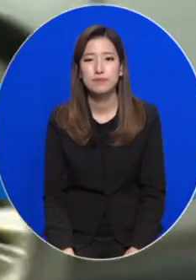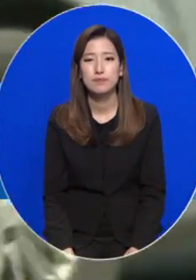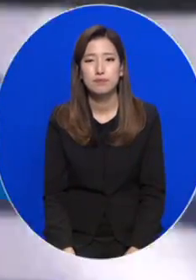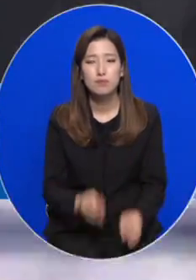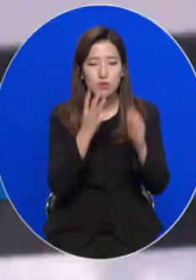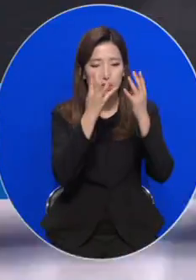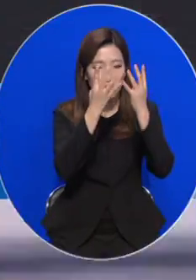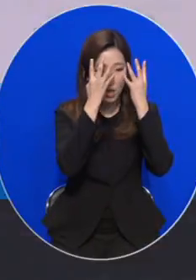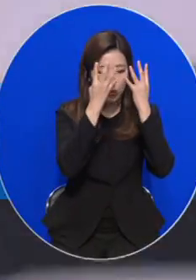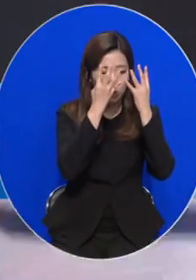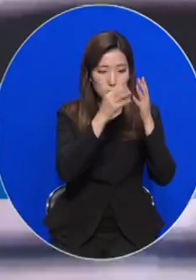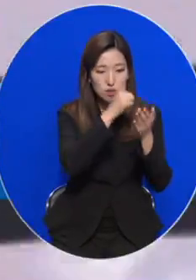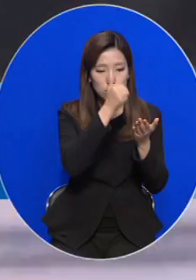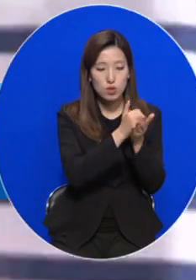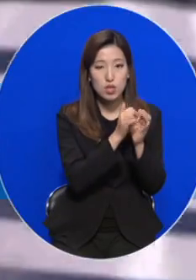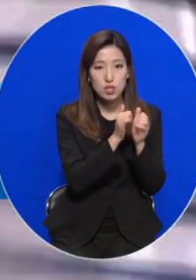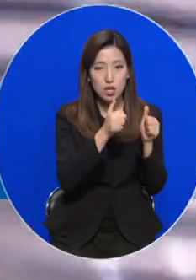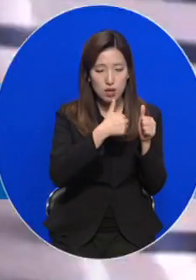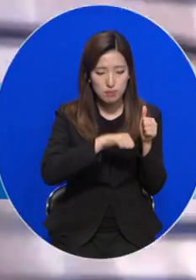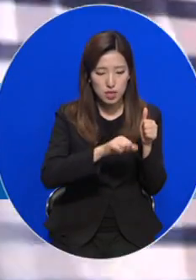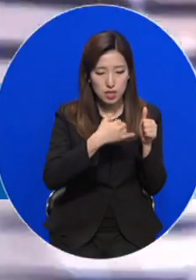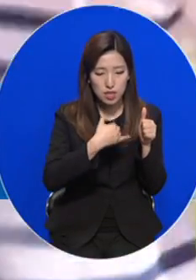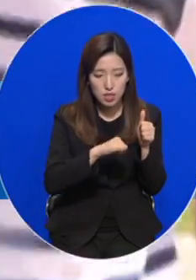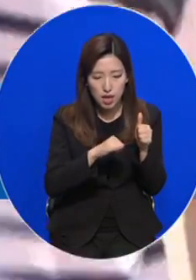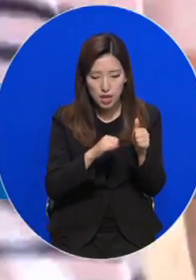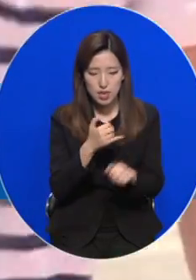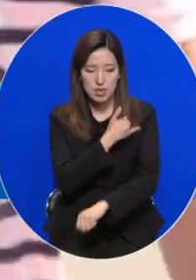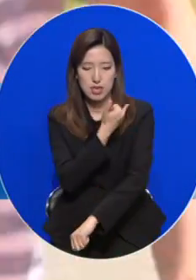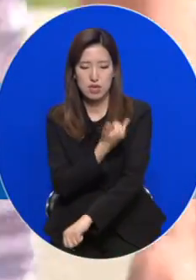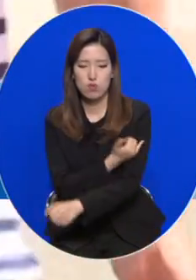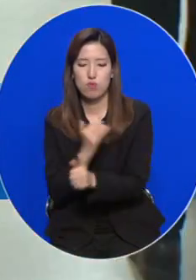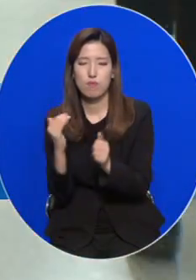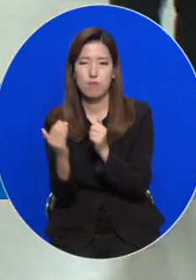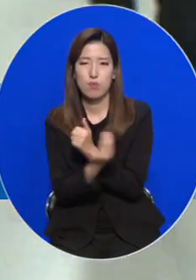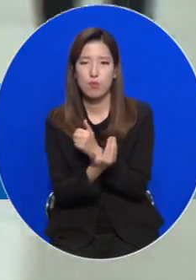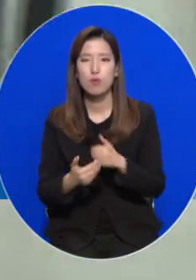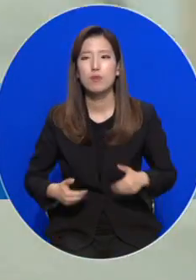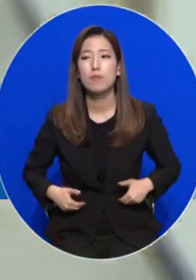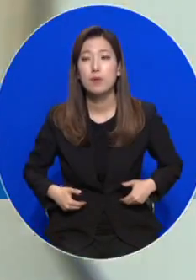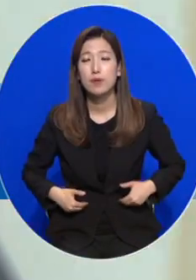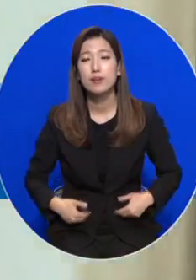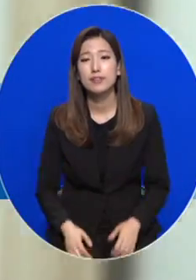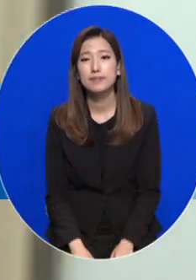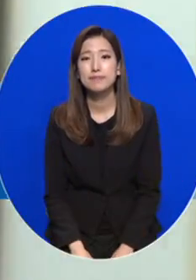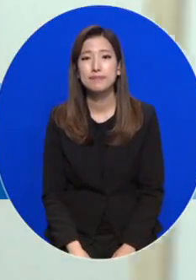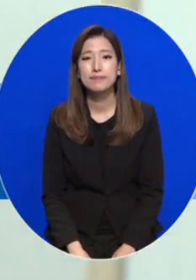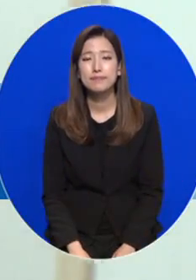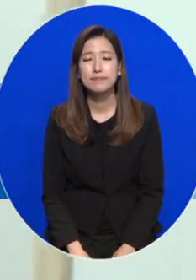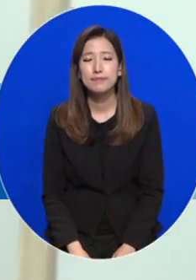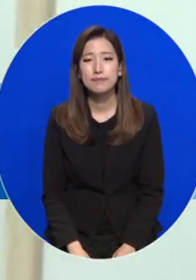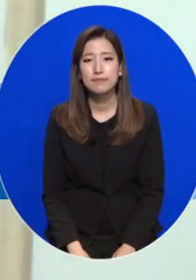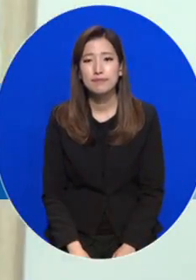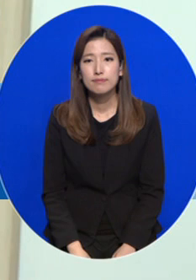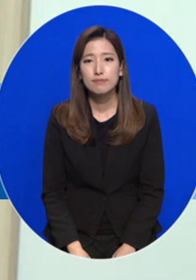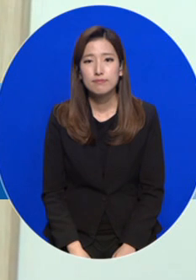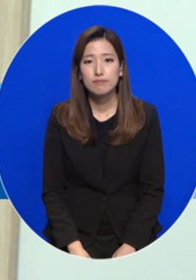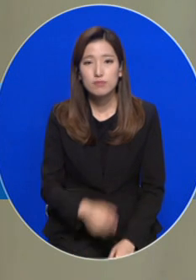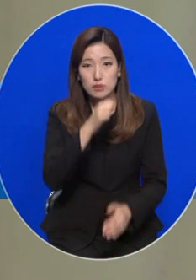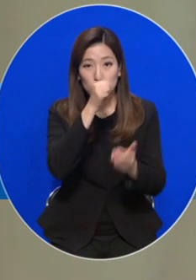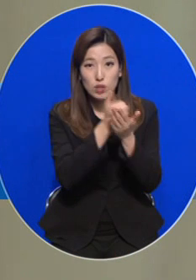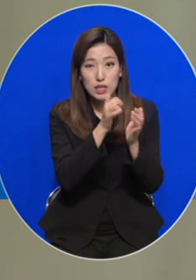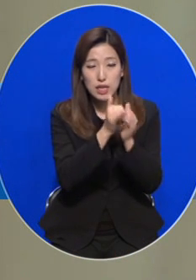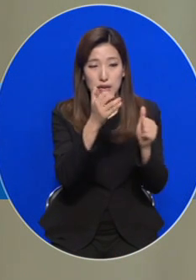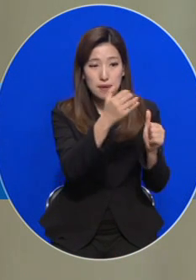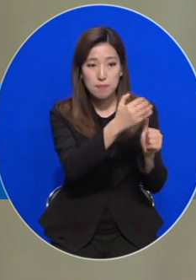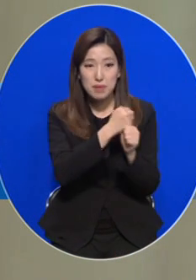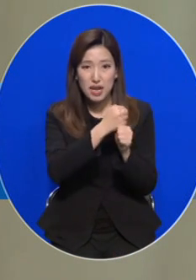위한 정책 개선 권고안도 발표했습니다. 범죄자 체포와 구속 구인 단계에서 수용자 자녀 보호와 아동 보호 체계를